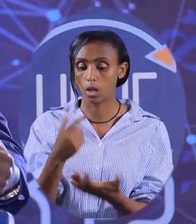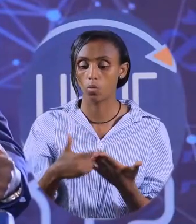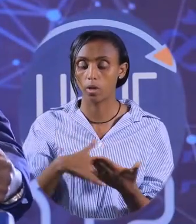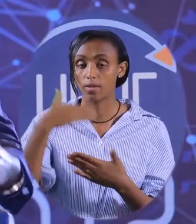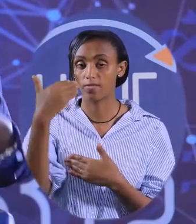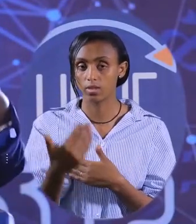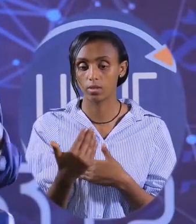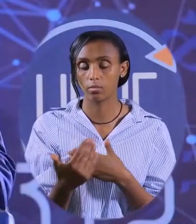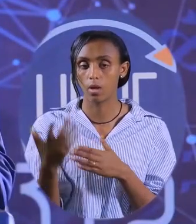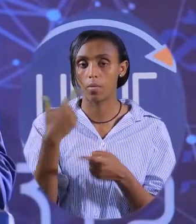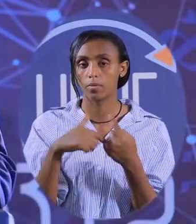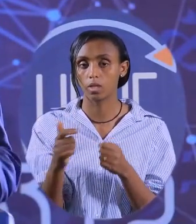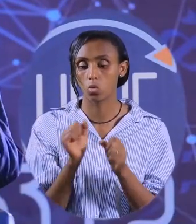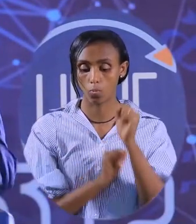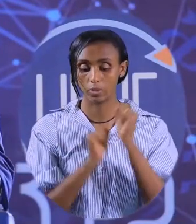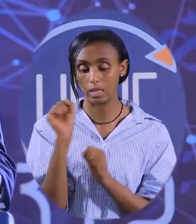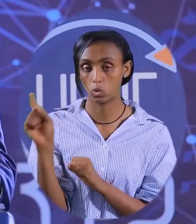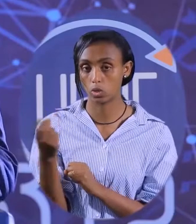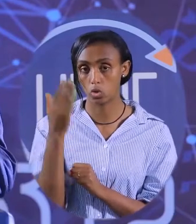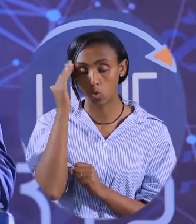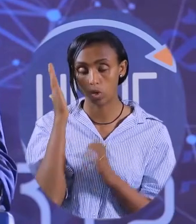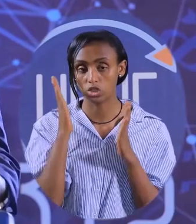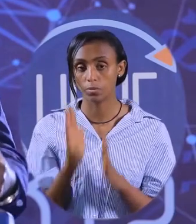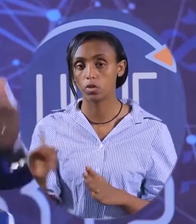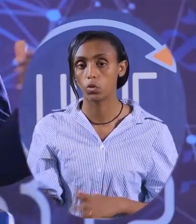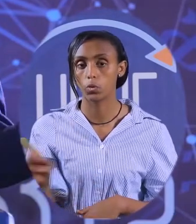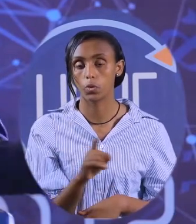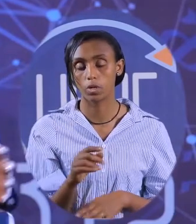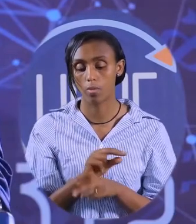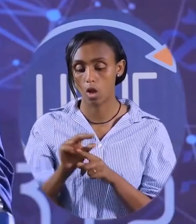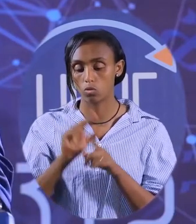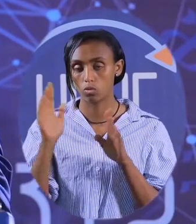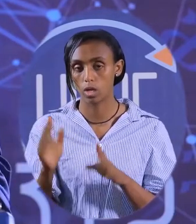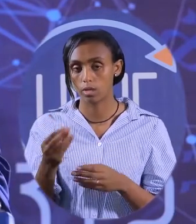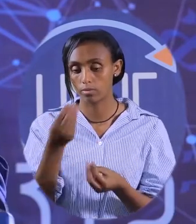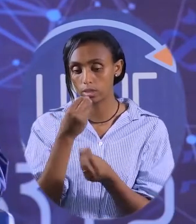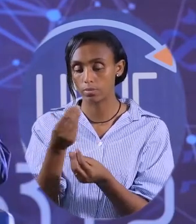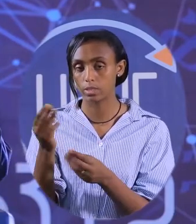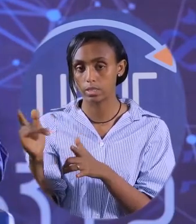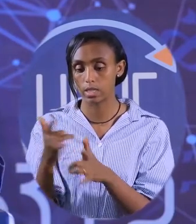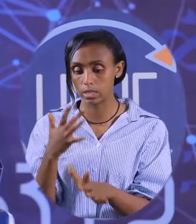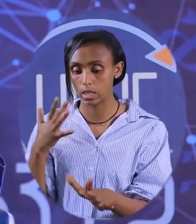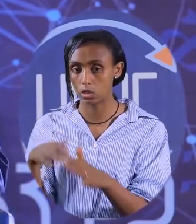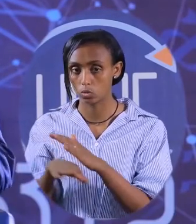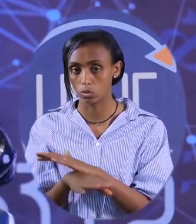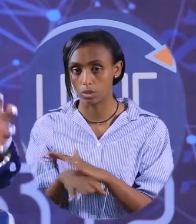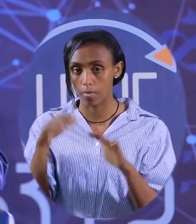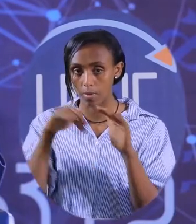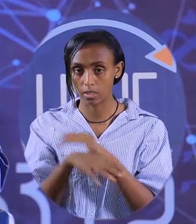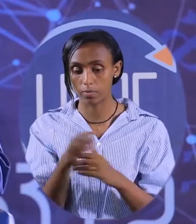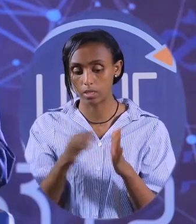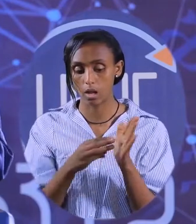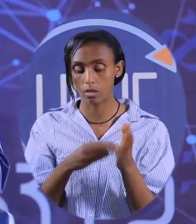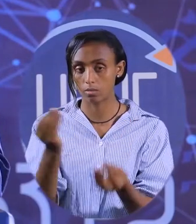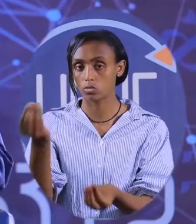ወደፊት በማምጣት ኮምፒተንት የሆነ ኖሌጀብል የሆነ ባለሙያ በሁሉም የምግብ ሰንሰለቶች ውስጥ በማስገባት